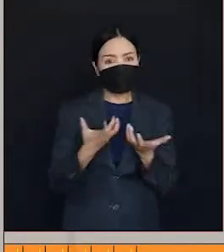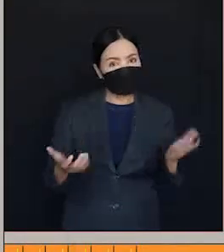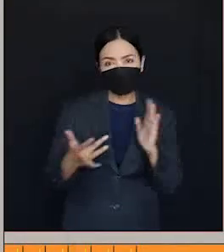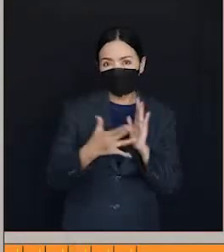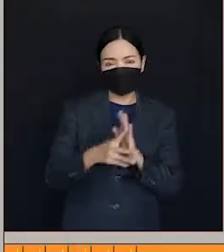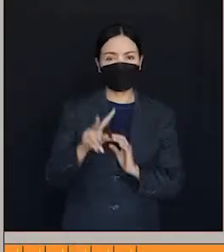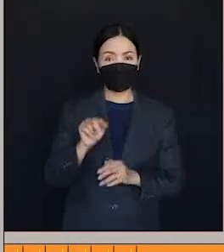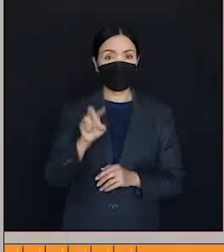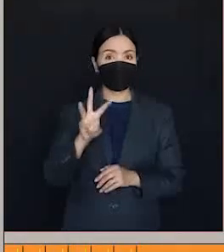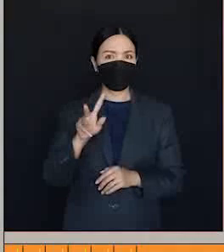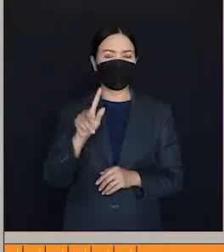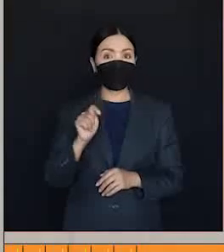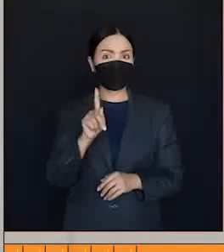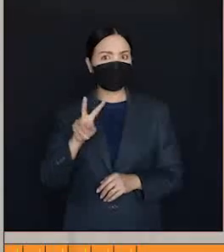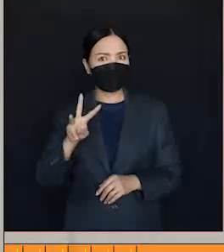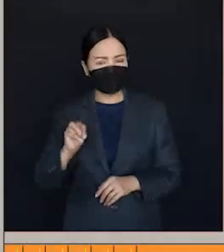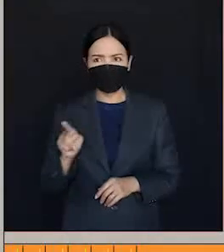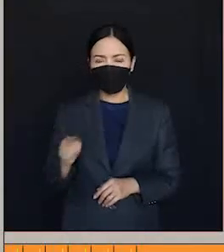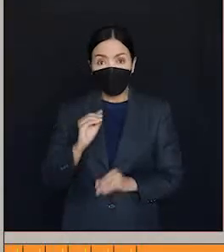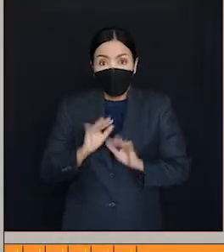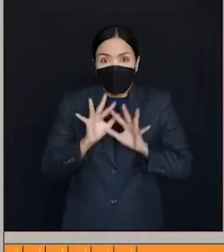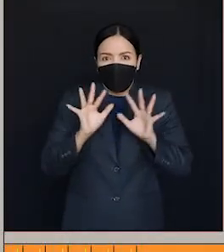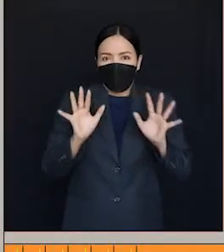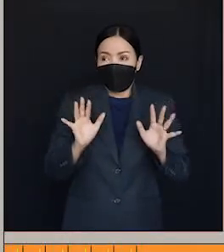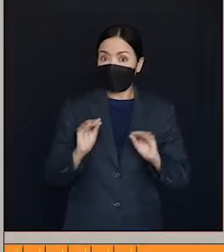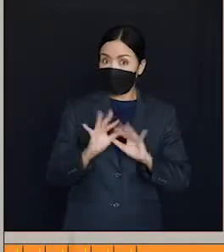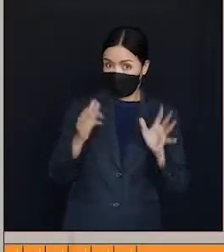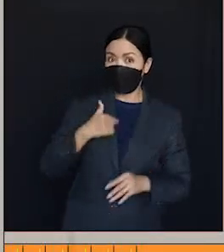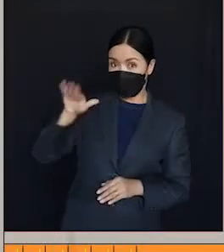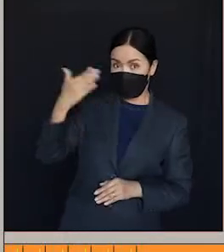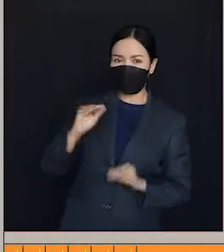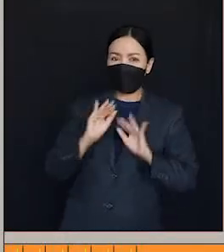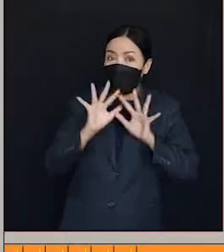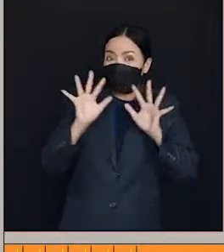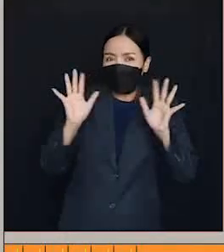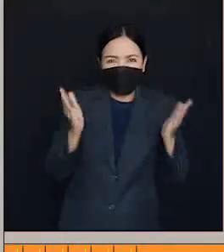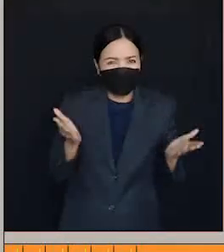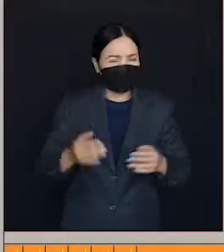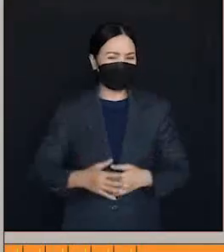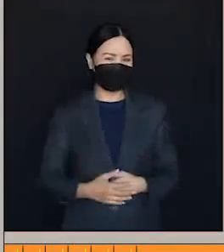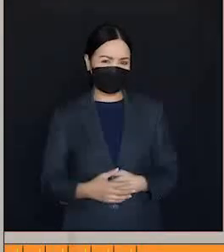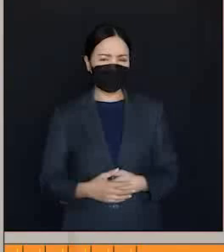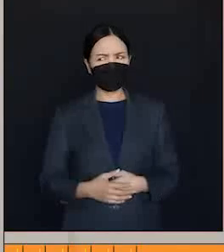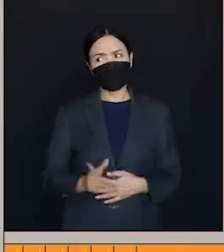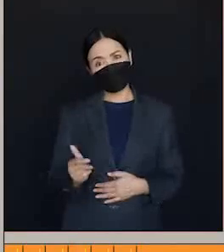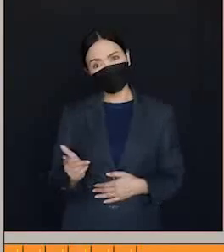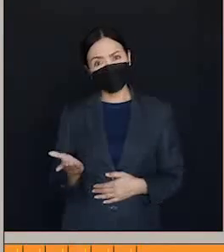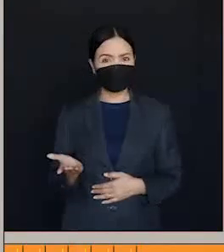ทำให้ทอฟฟี่ต้องร้องว้าวออกมาเลย ว้าวเลยค่ะให้ว้าวก่อนได้ไหมฮะว้าว ไหวไ